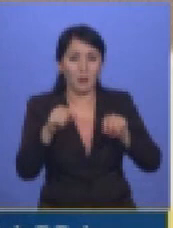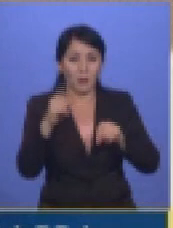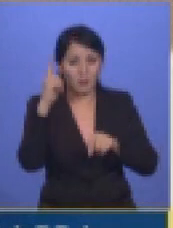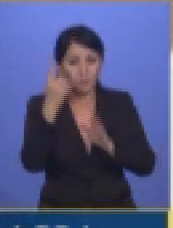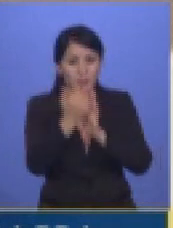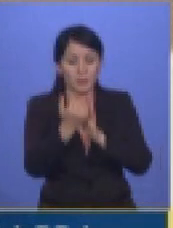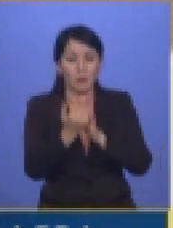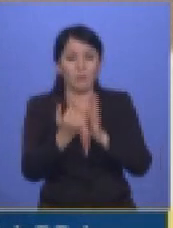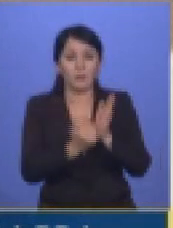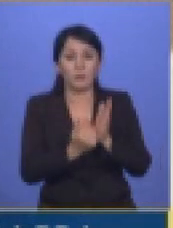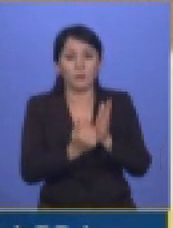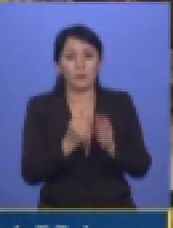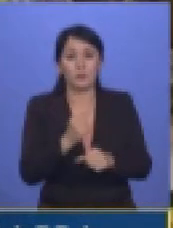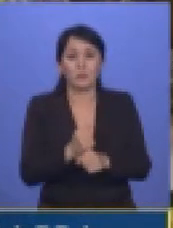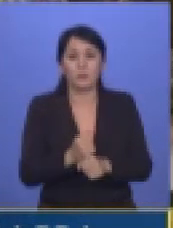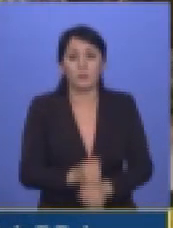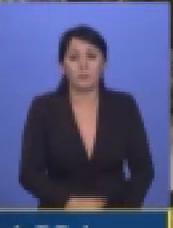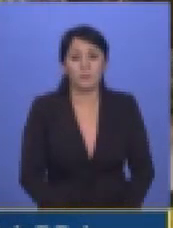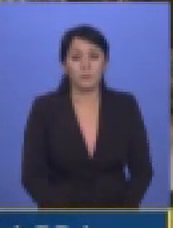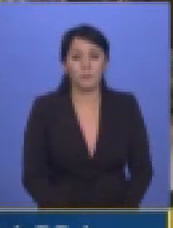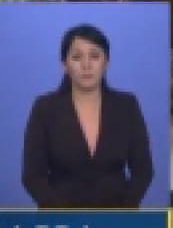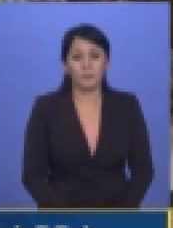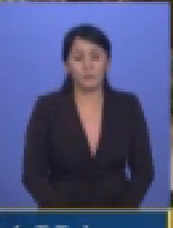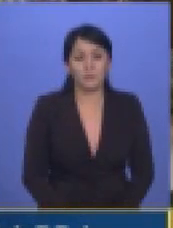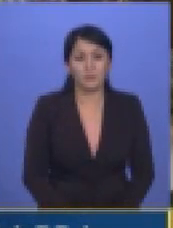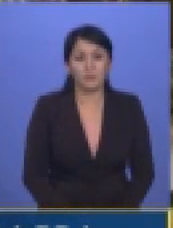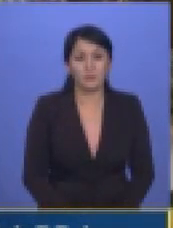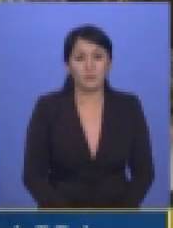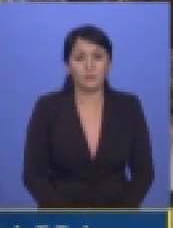кітапхана бағдарламасын орнатты. Айгерім Құсайынова, Әділ Нұржанов, жаңалықтар қызметі.